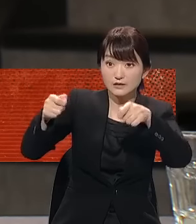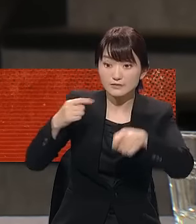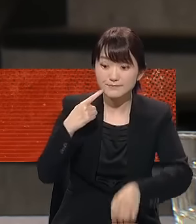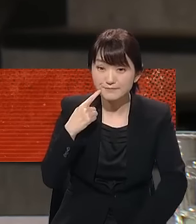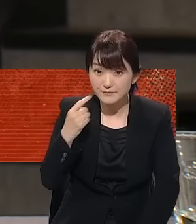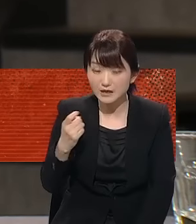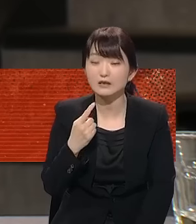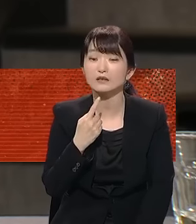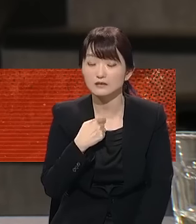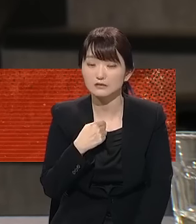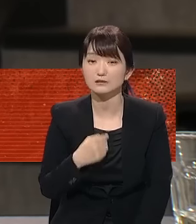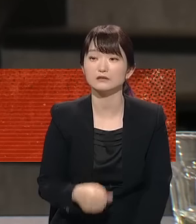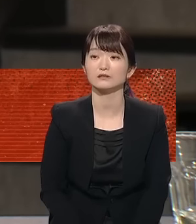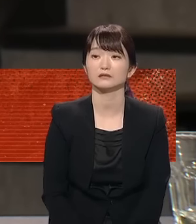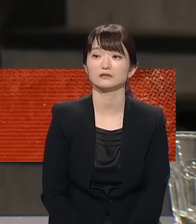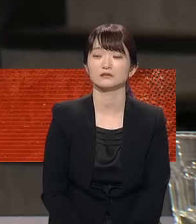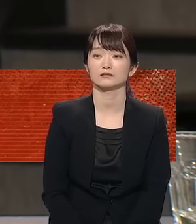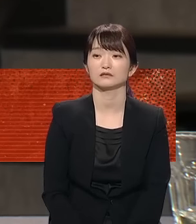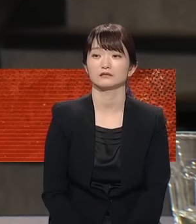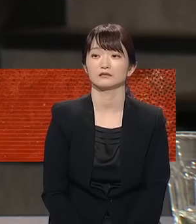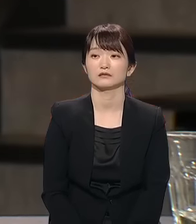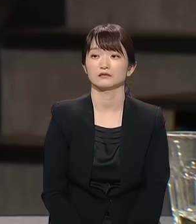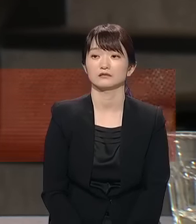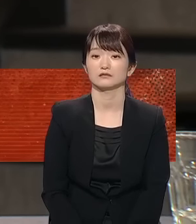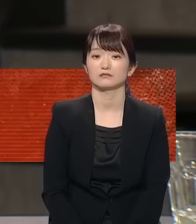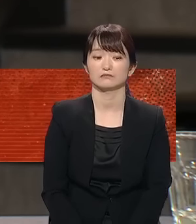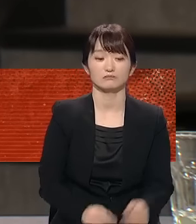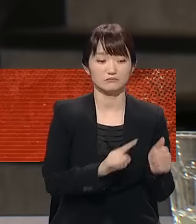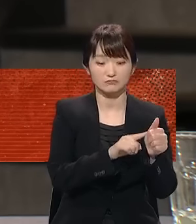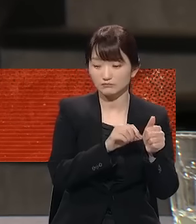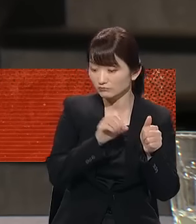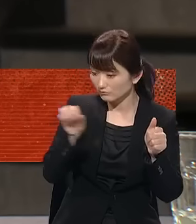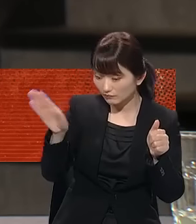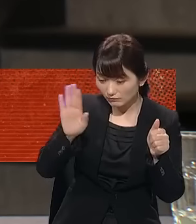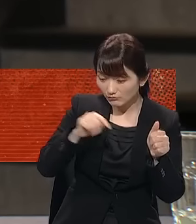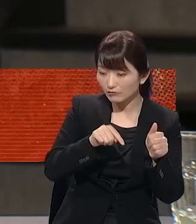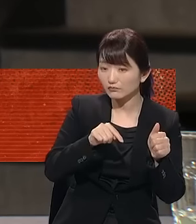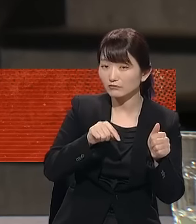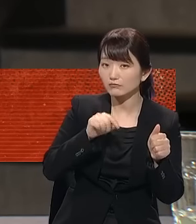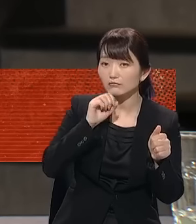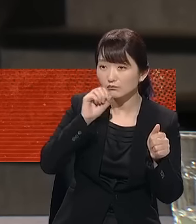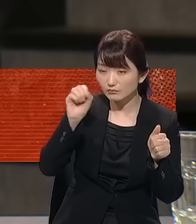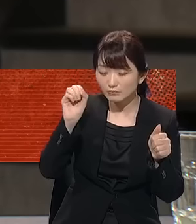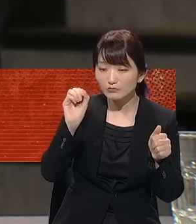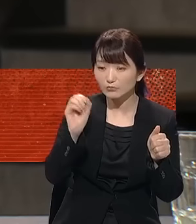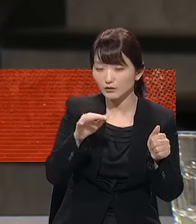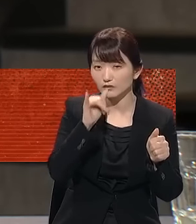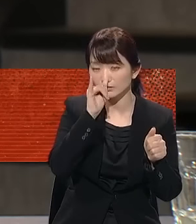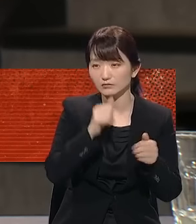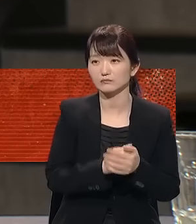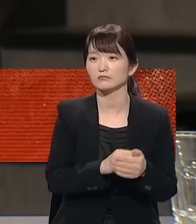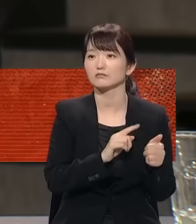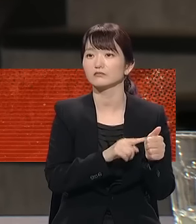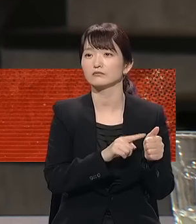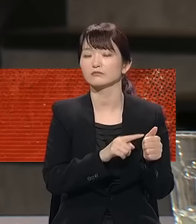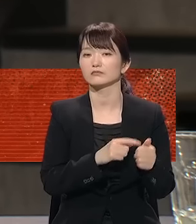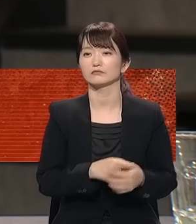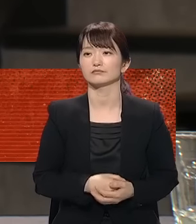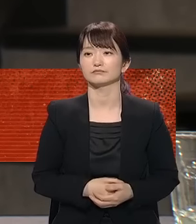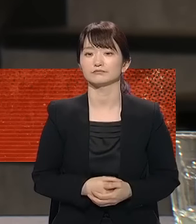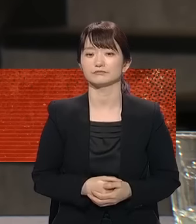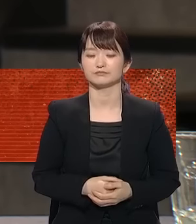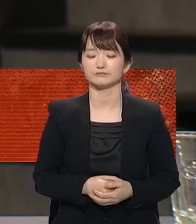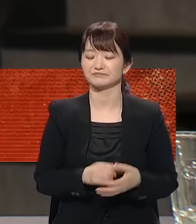협박을 한 적도 있다 이렇게 본인이 얘기하지도 않은 얘기를 갖다 했다는 거죠 그렇지만은이 제보자는 거기에